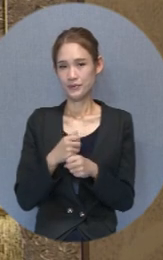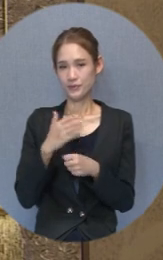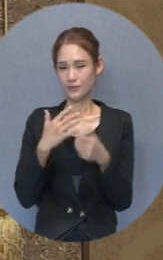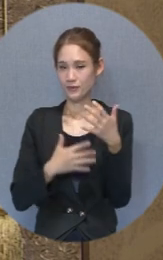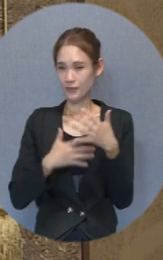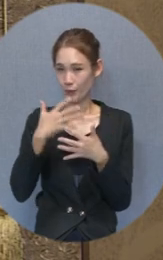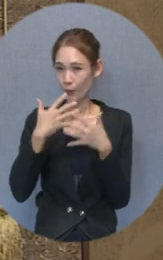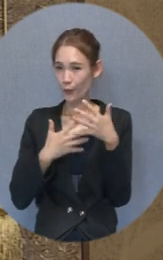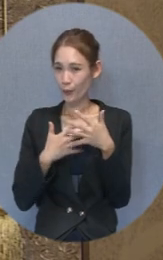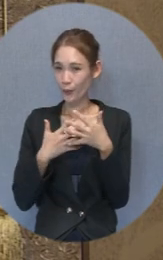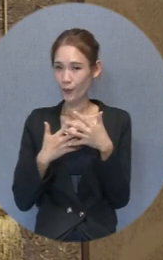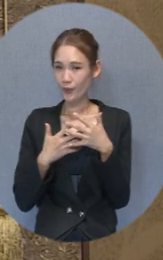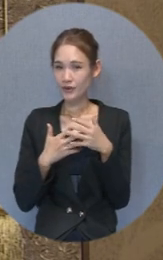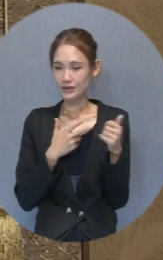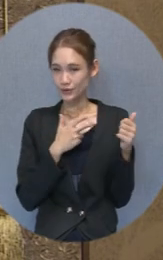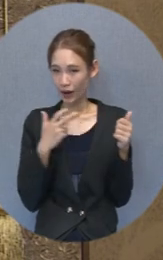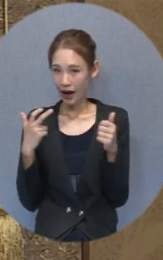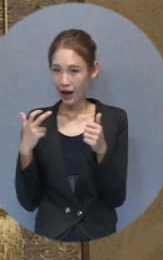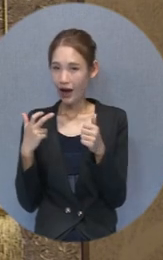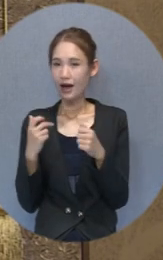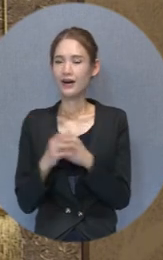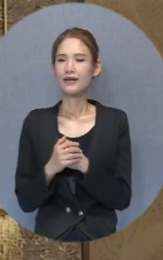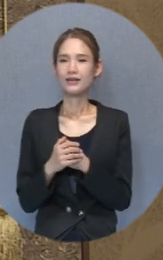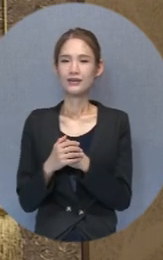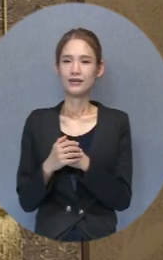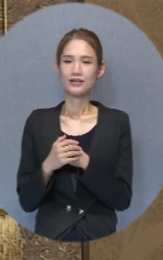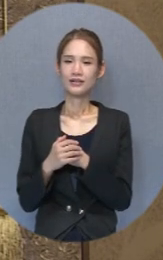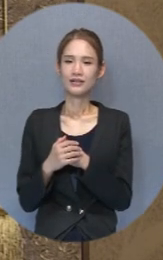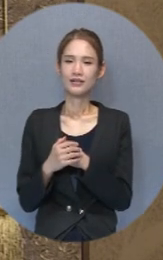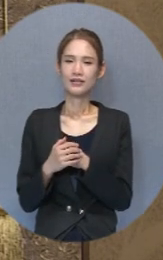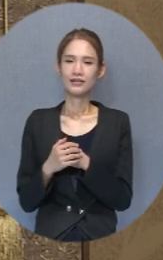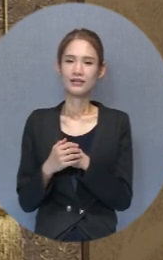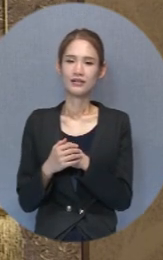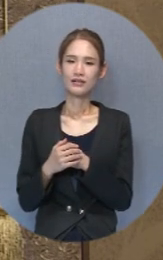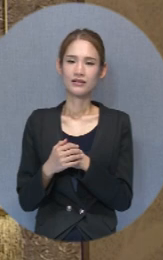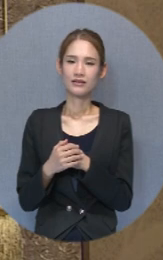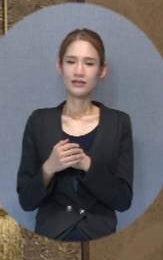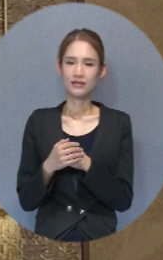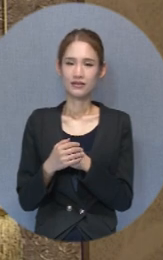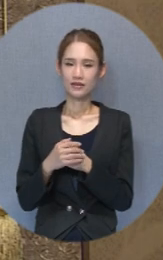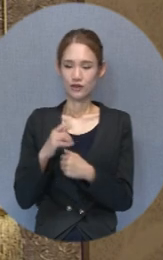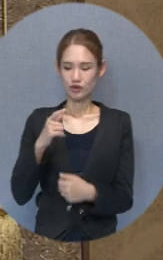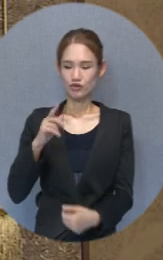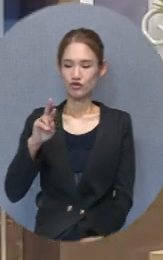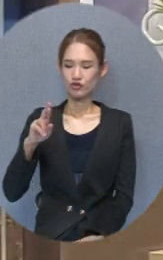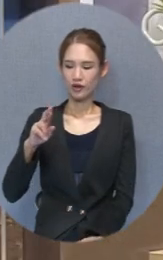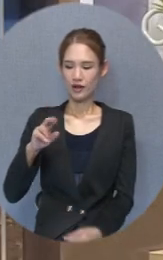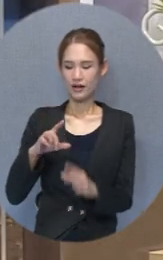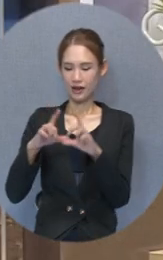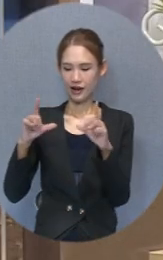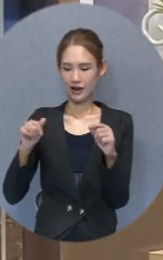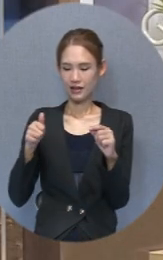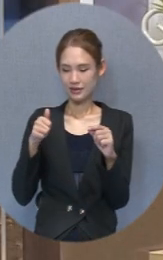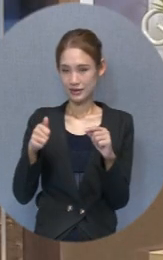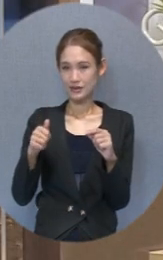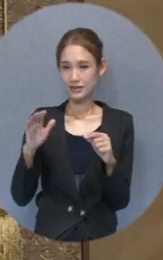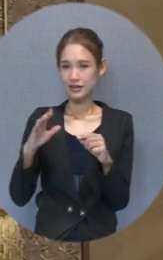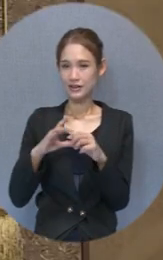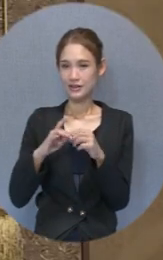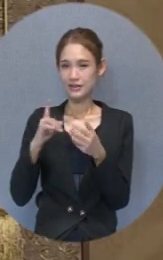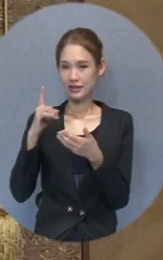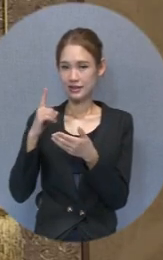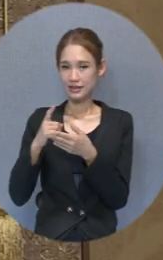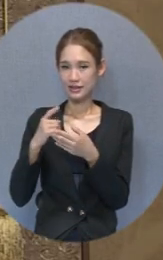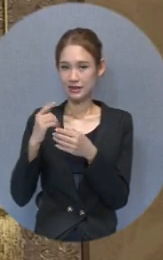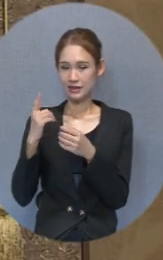만들기 동영상을 저희가 촬영을 해요. 네. 동영상은 어떻게 볼 수 있어요? QR코드로 찍으면 돼요. 여기 이제 점자